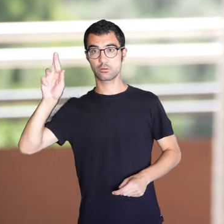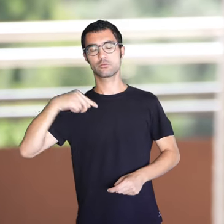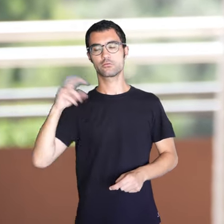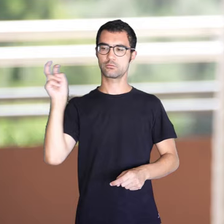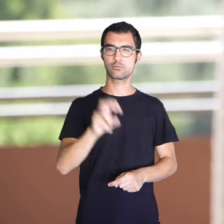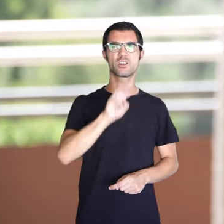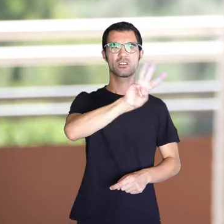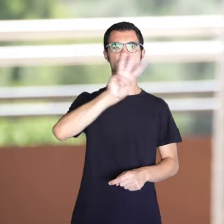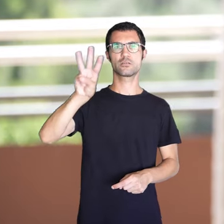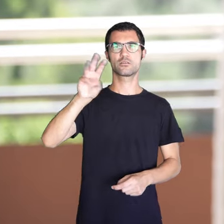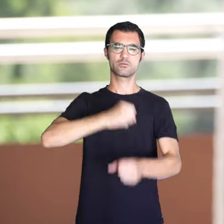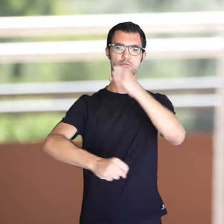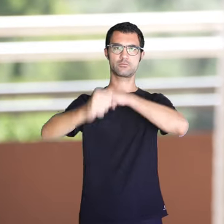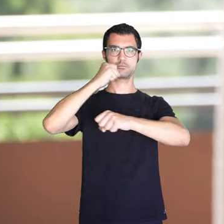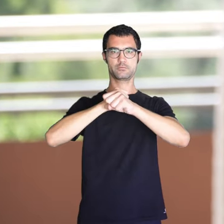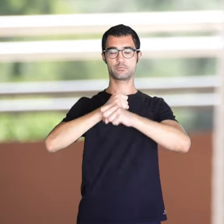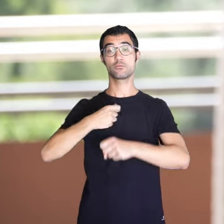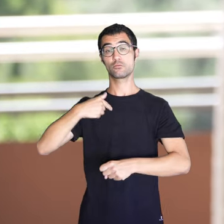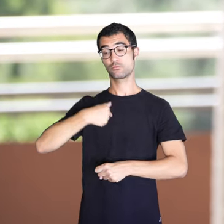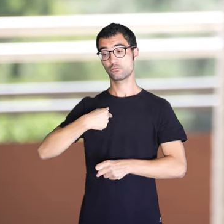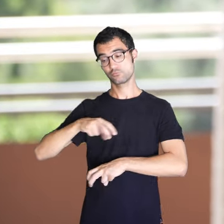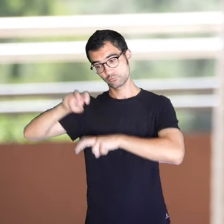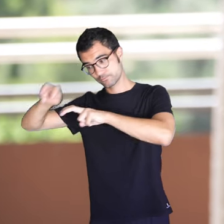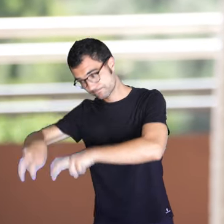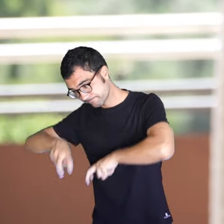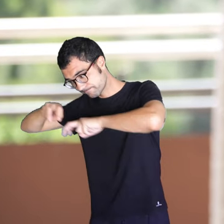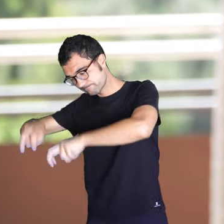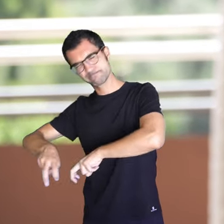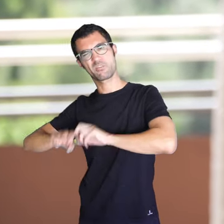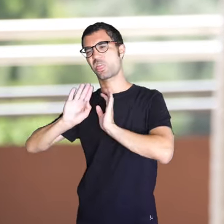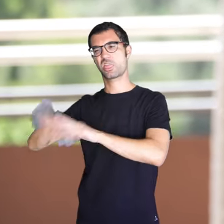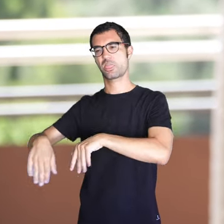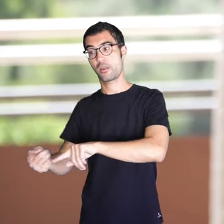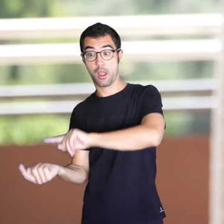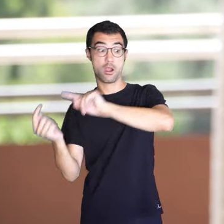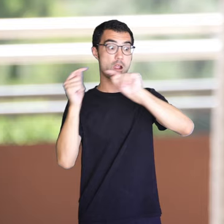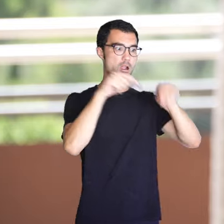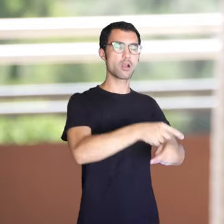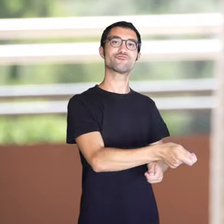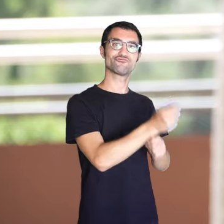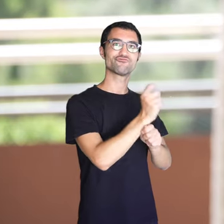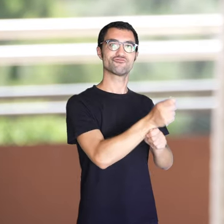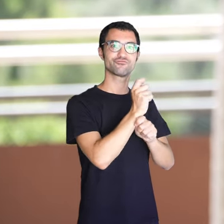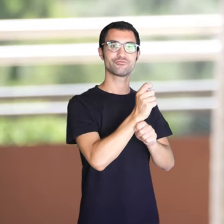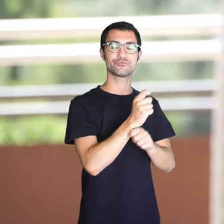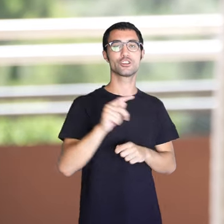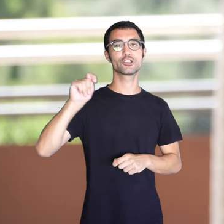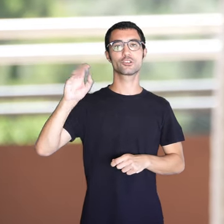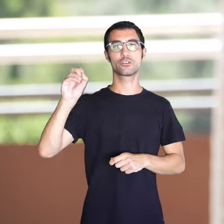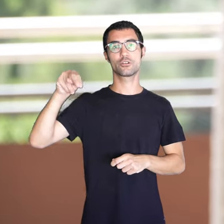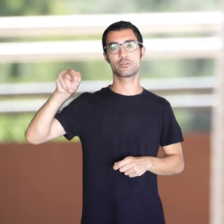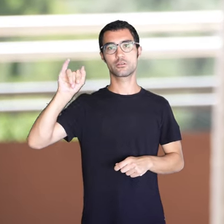Sí, vaig deixar de fer de pagès i vaig començar a pescar amb Antoni